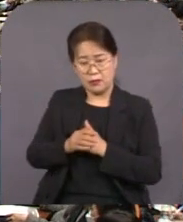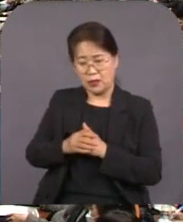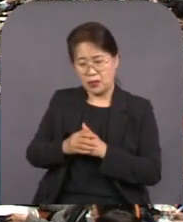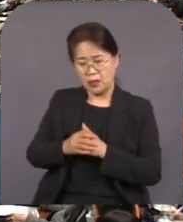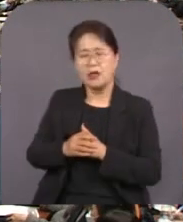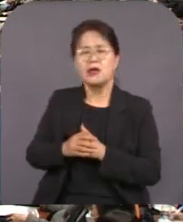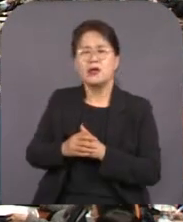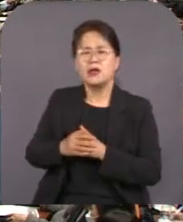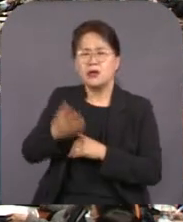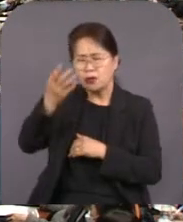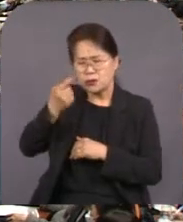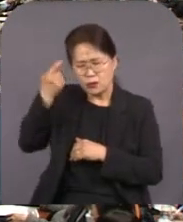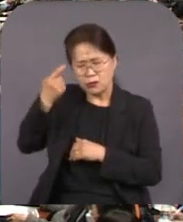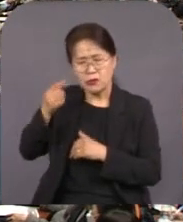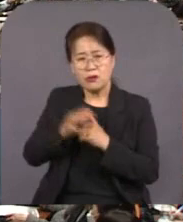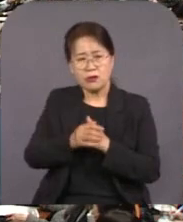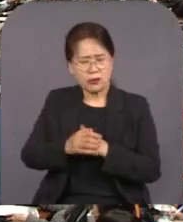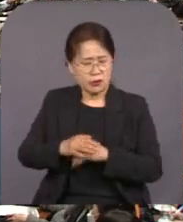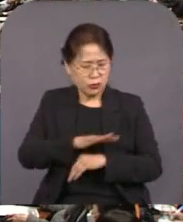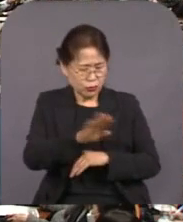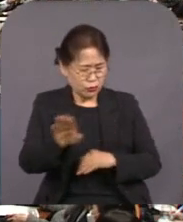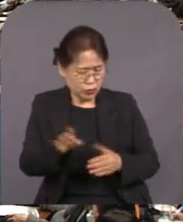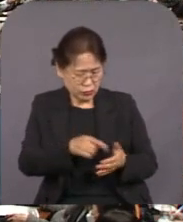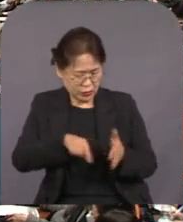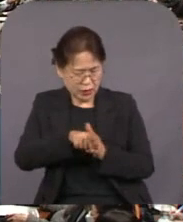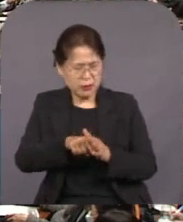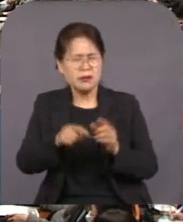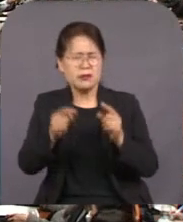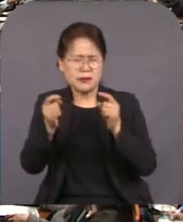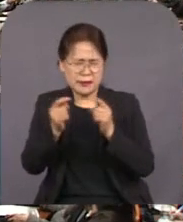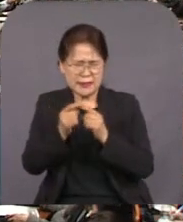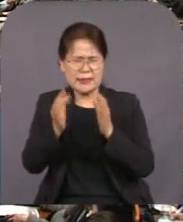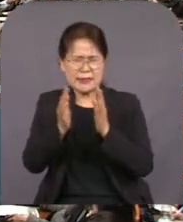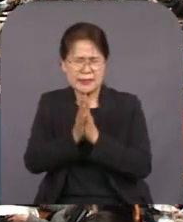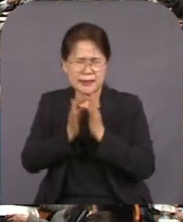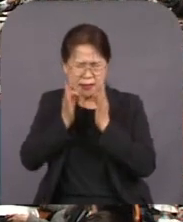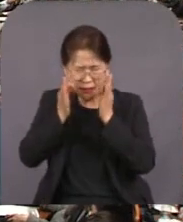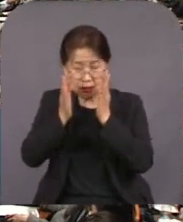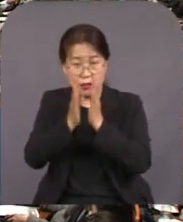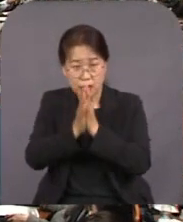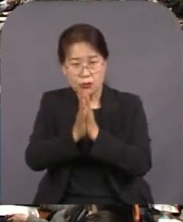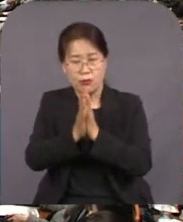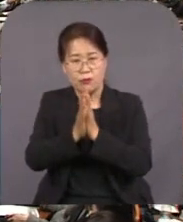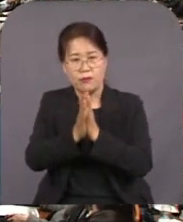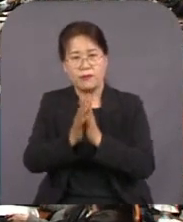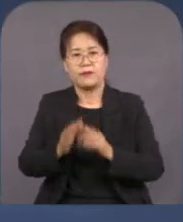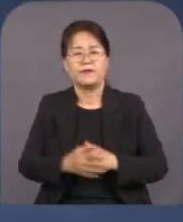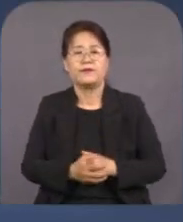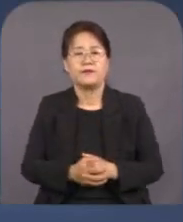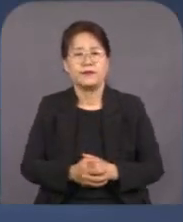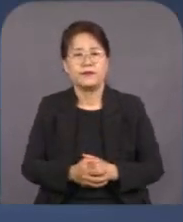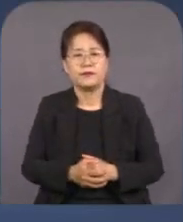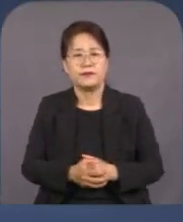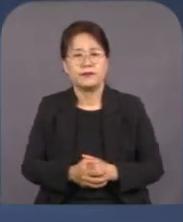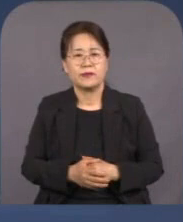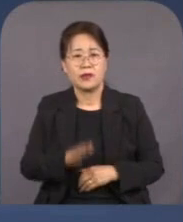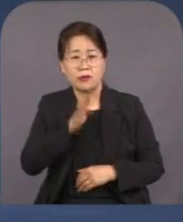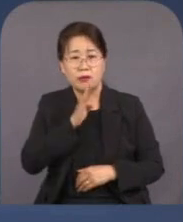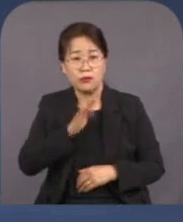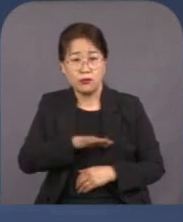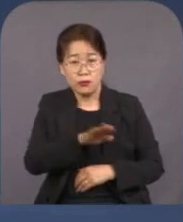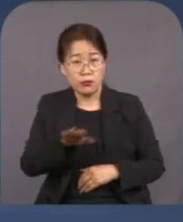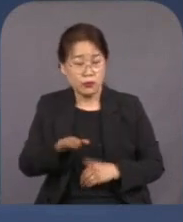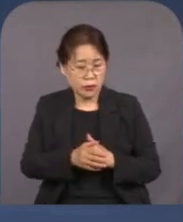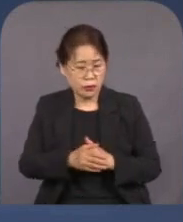성령이 말할 수 없는 탄식으로 우리를 위하여 친히 간구하시느니라 여러분 사실 우리는요